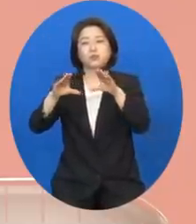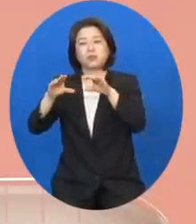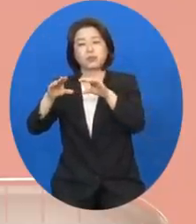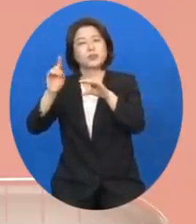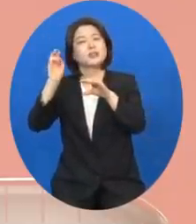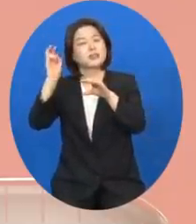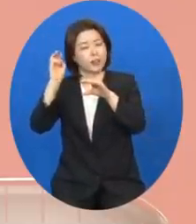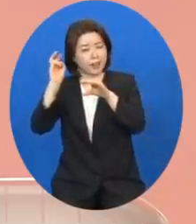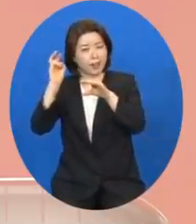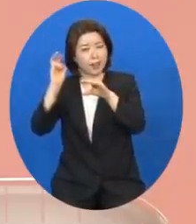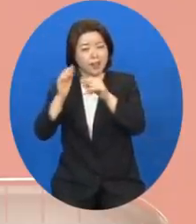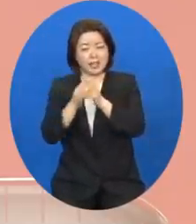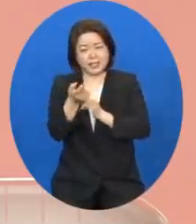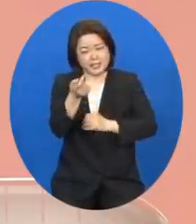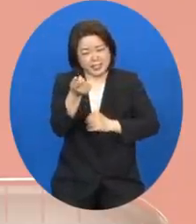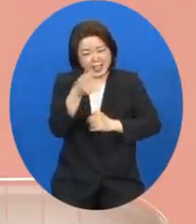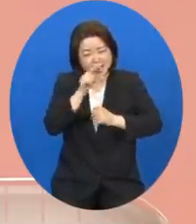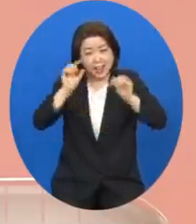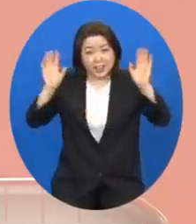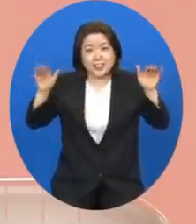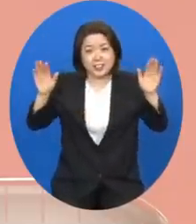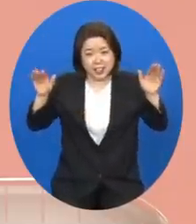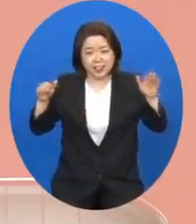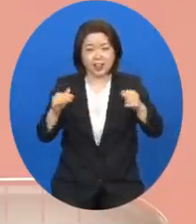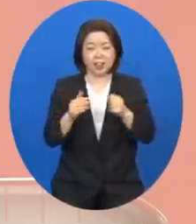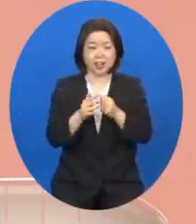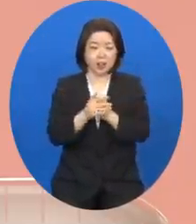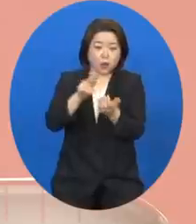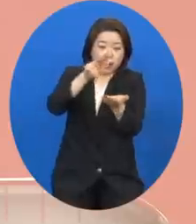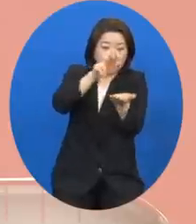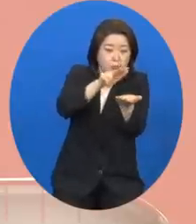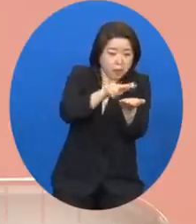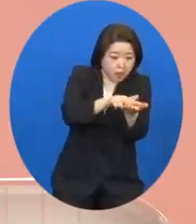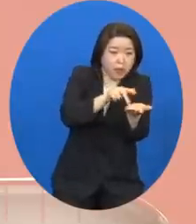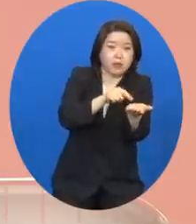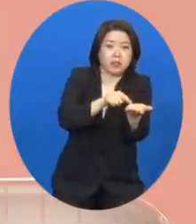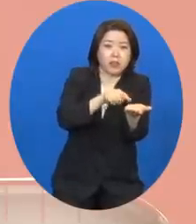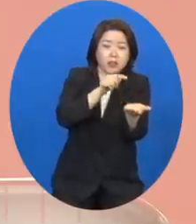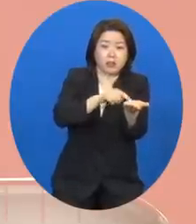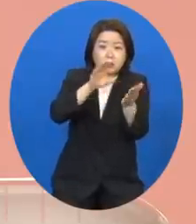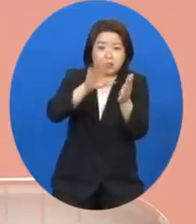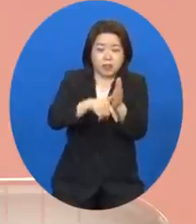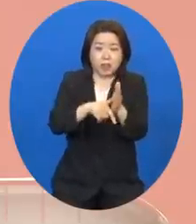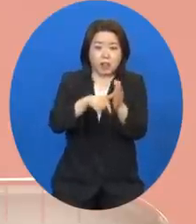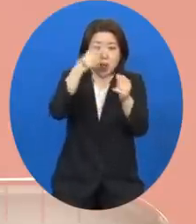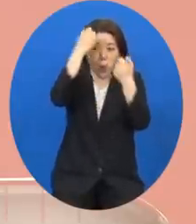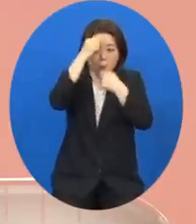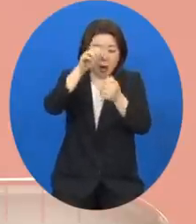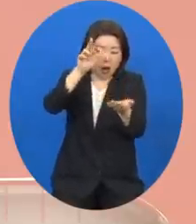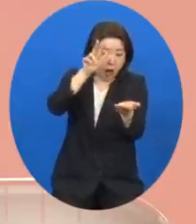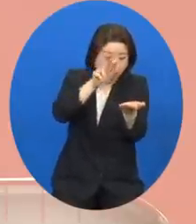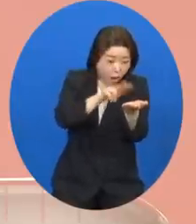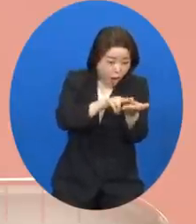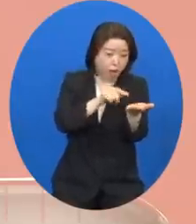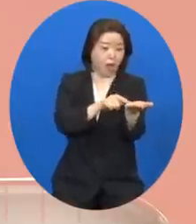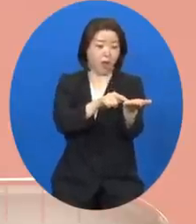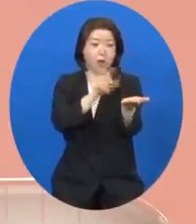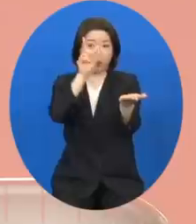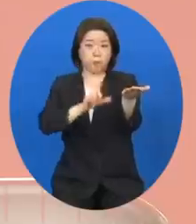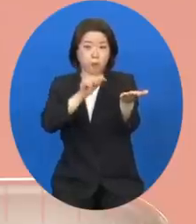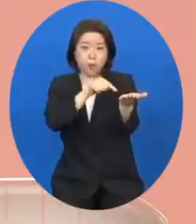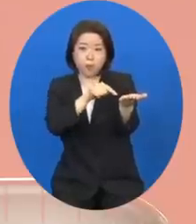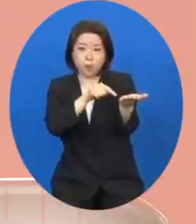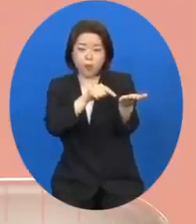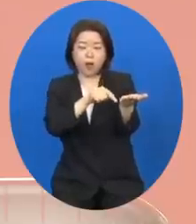거죠. 작은 새가 그 위에 이렇게 앉았는데 그때 발자국이 찍혔을 정도로